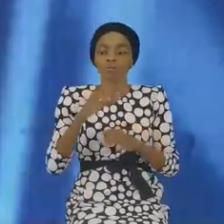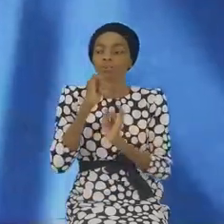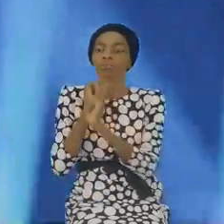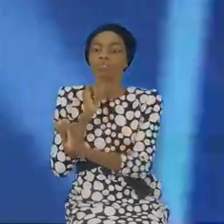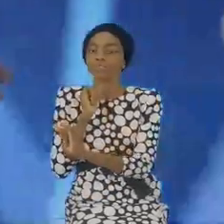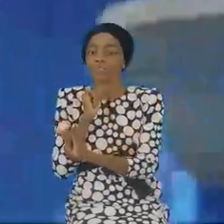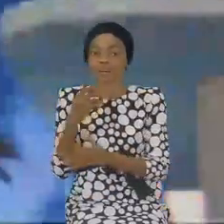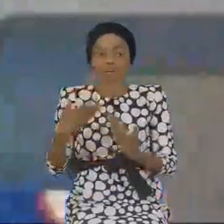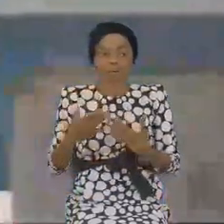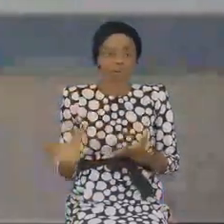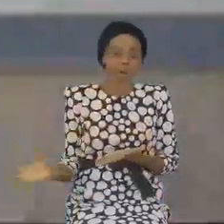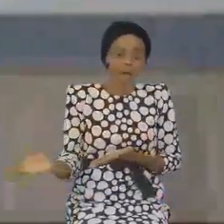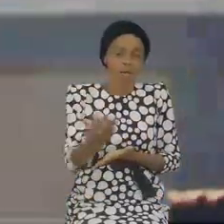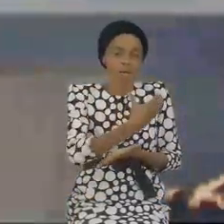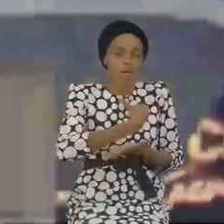rassembler la manne.